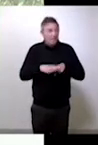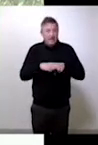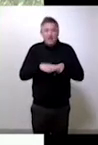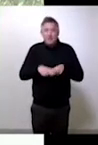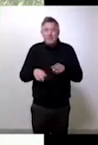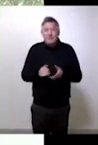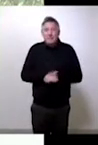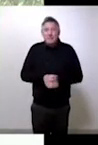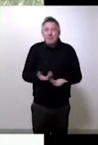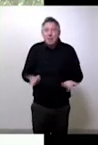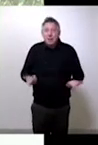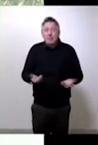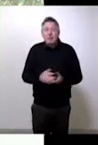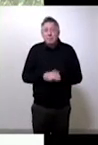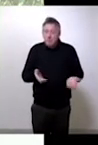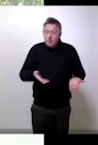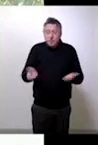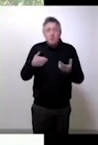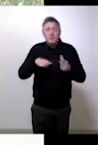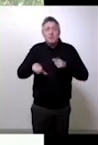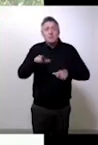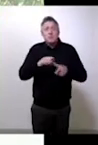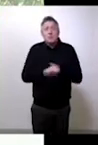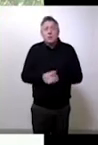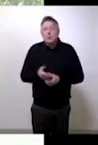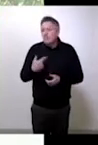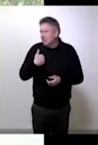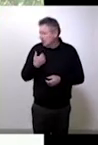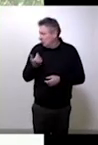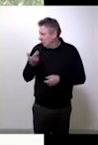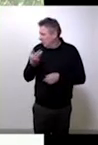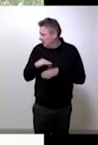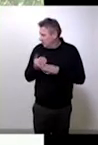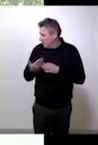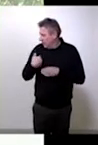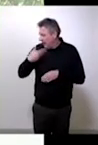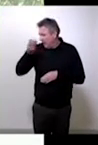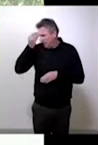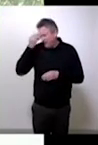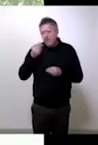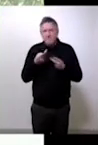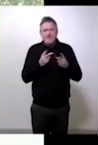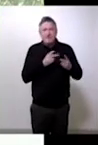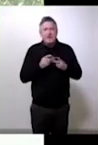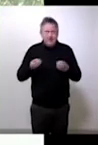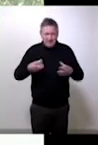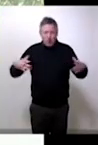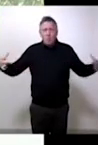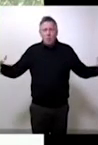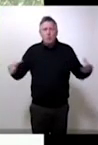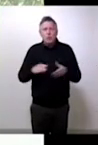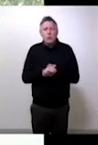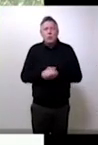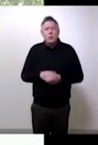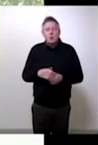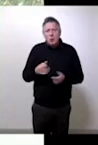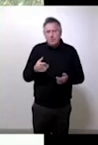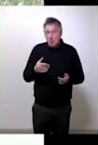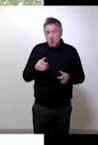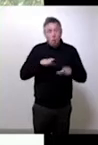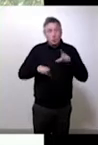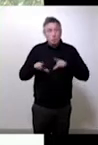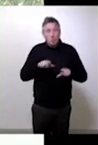on a appris il y a quelques minutes qu'on a été retenu ce matin avec la métropole sur un AMI logement vacant, qui va nous permettre d'avoir des